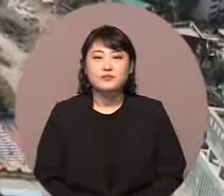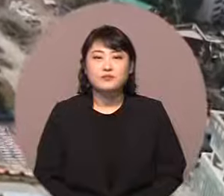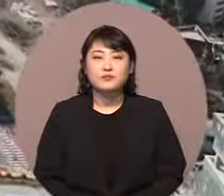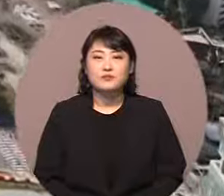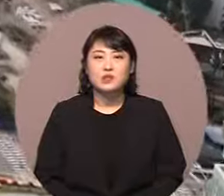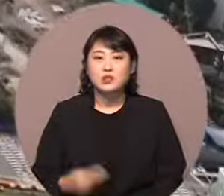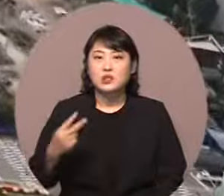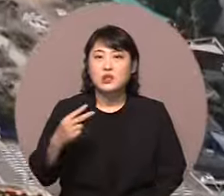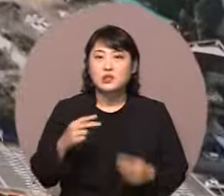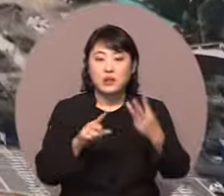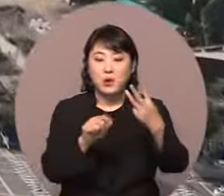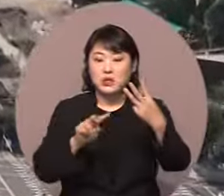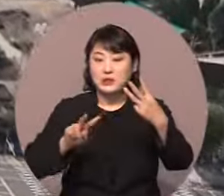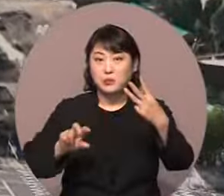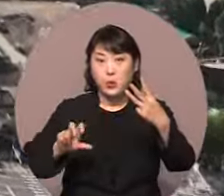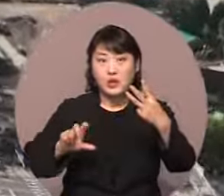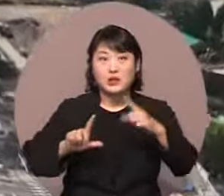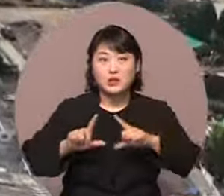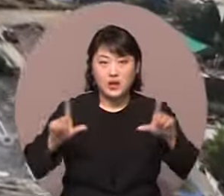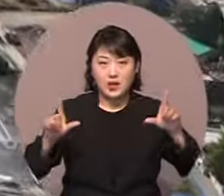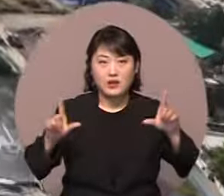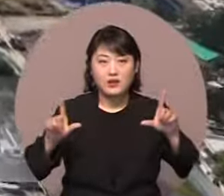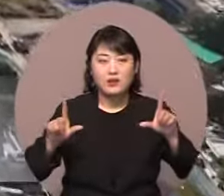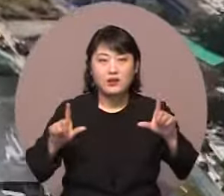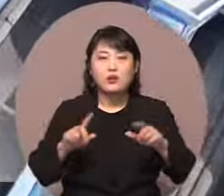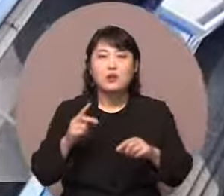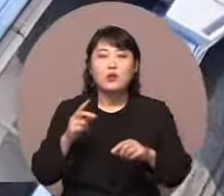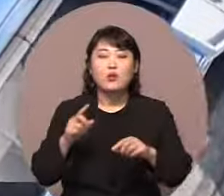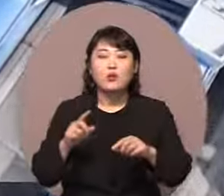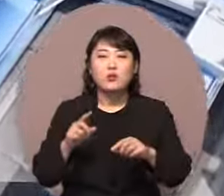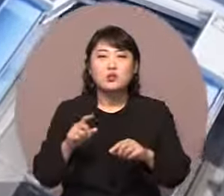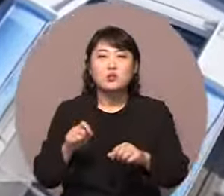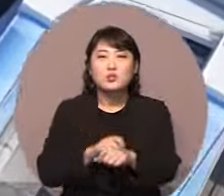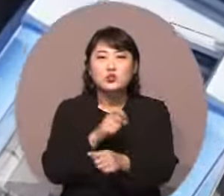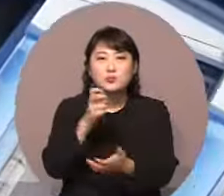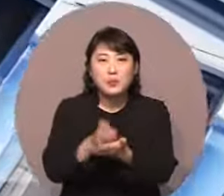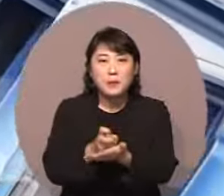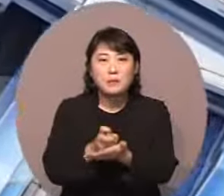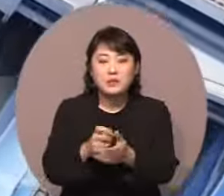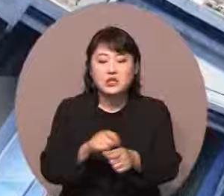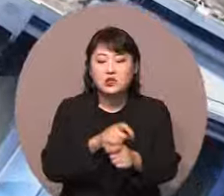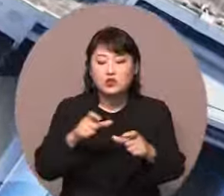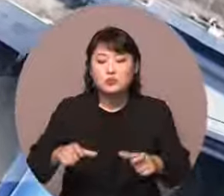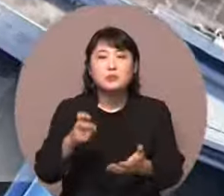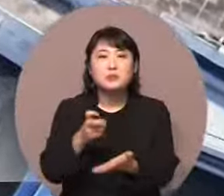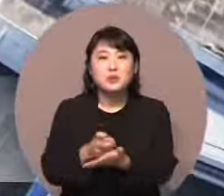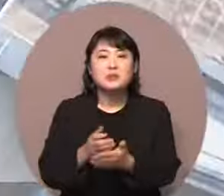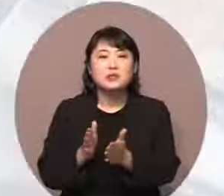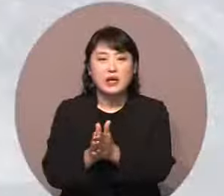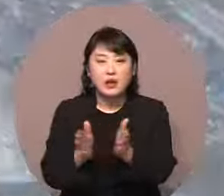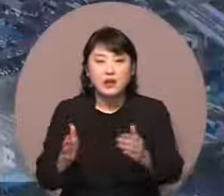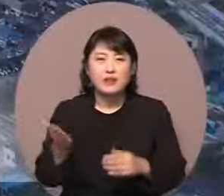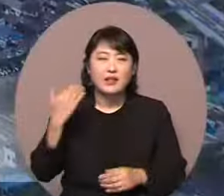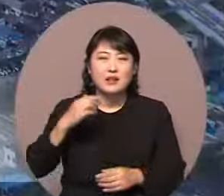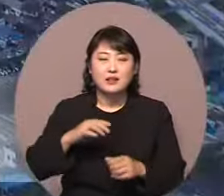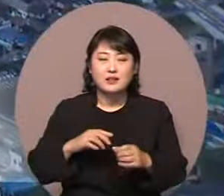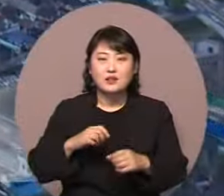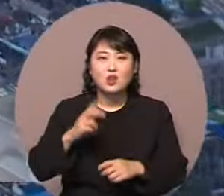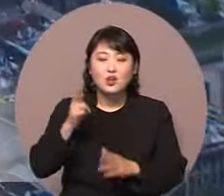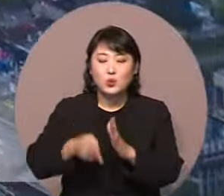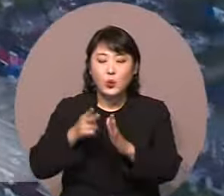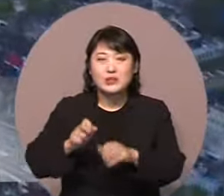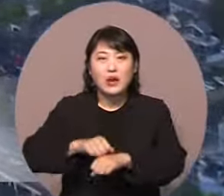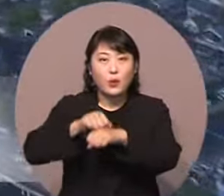오는 25일 도심융합특구법 시행에 맞춰 대전역 동광장 옛 철도보급 창고 부지에 지하